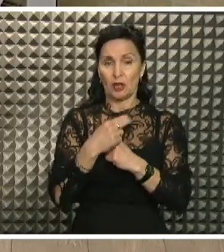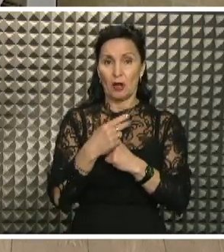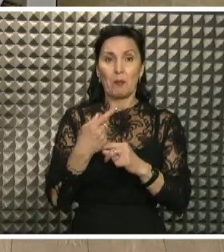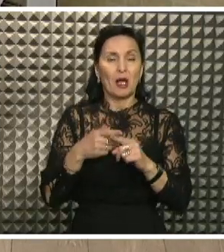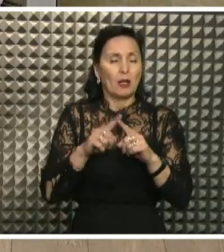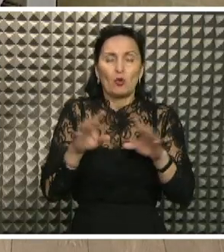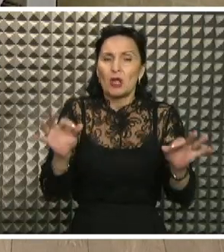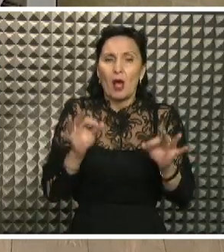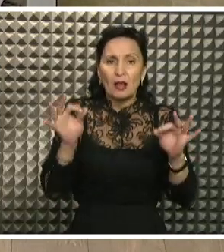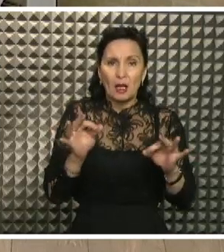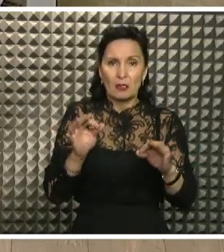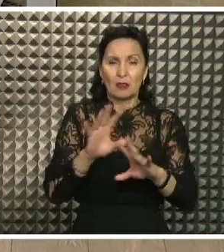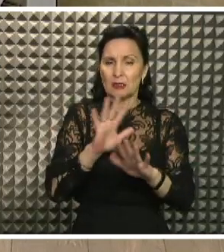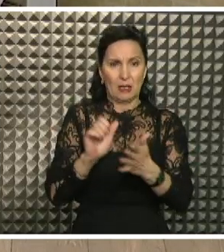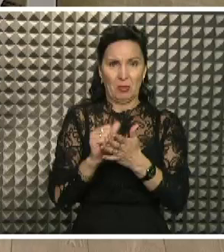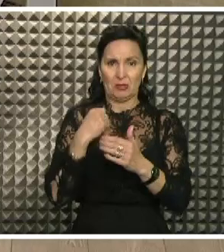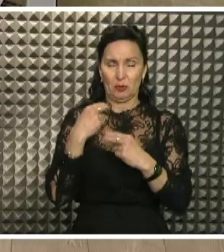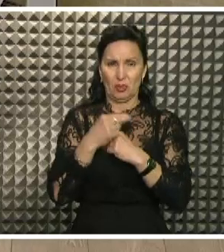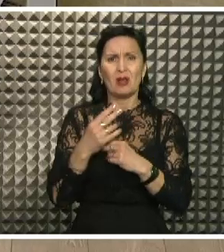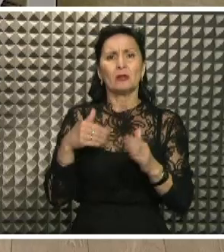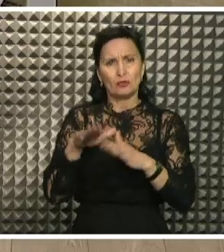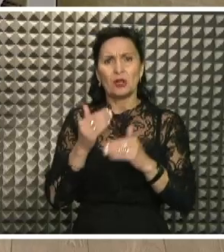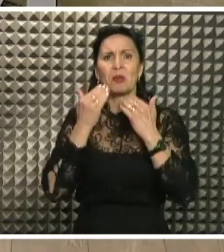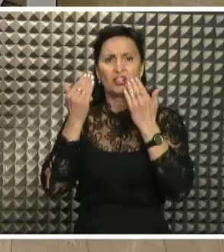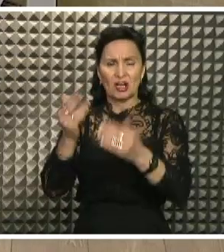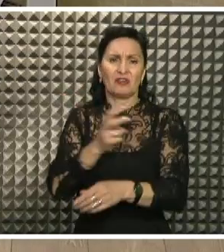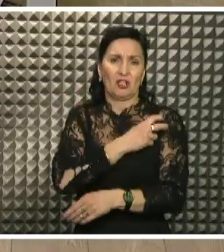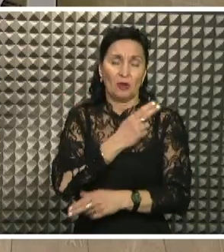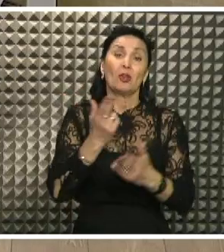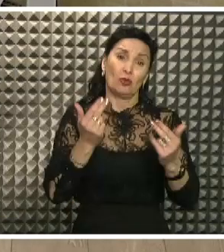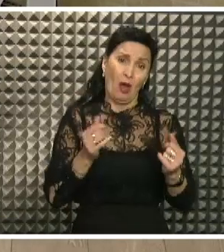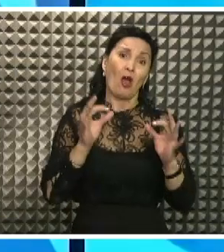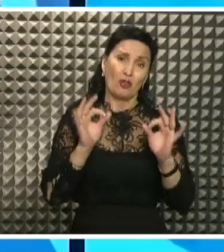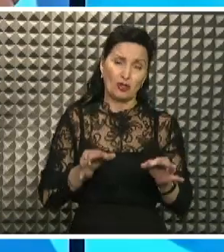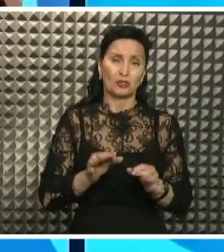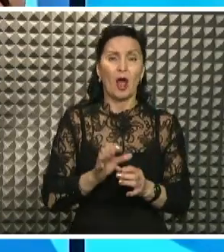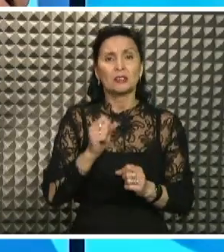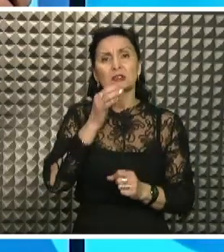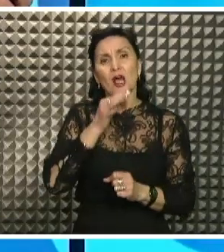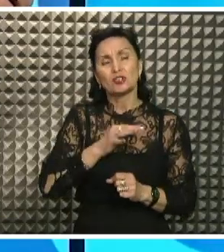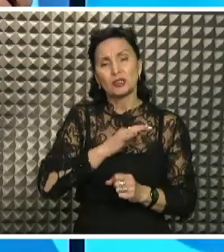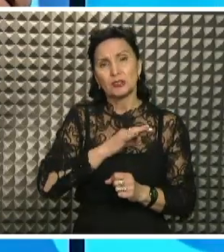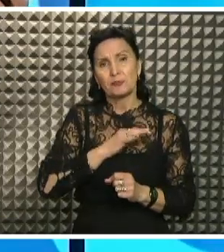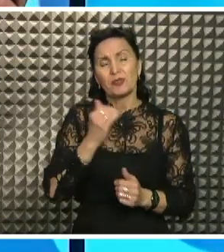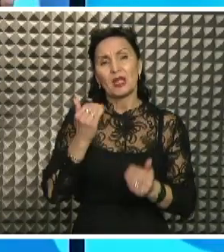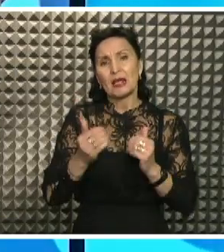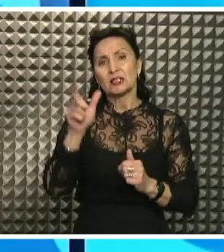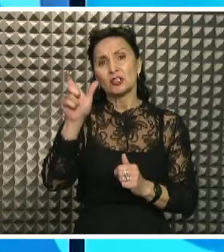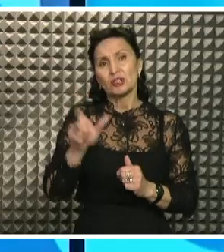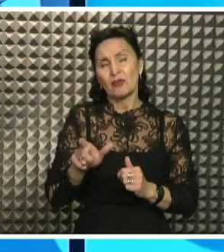Поэтому никакого самолечения, призываем все-таки обращаться к докторам. Правильно, Вера? Конечно. А скажите, вот если